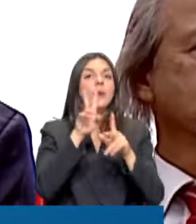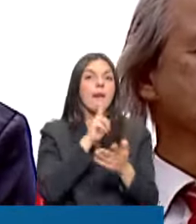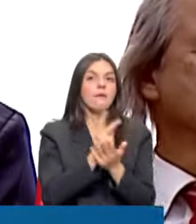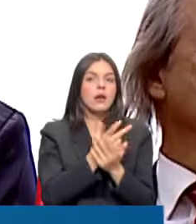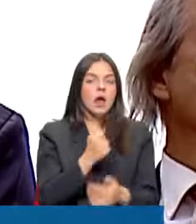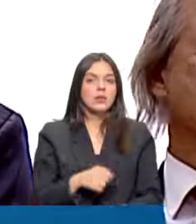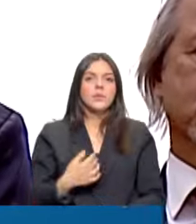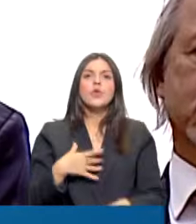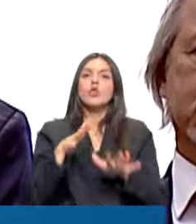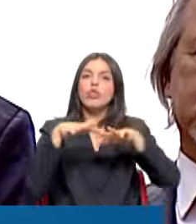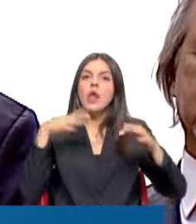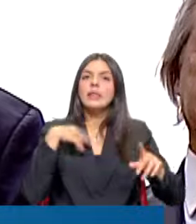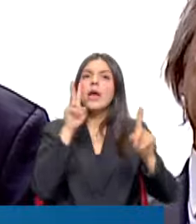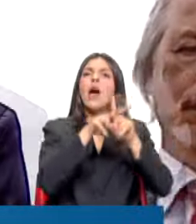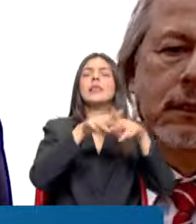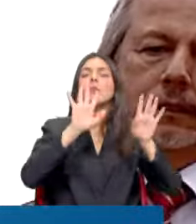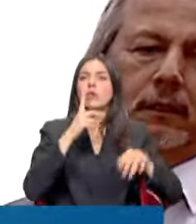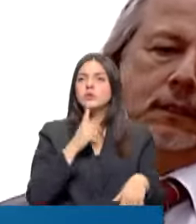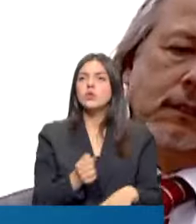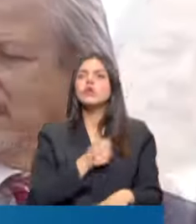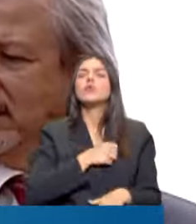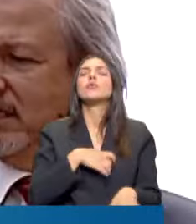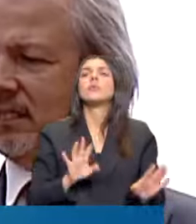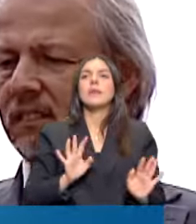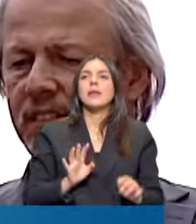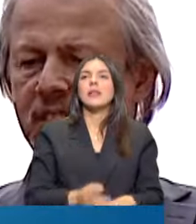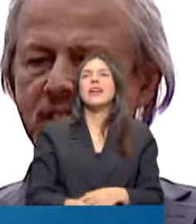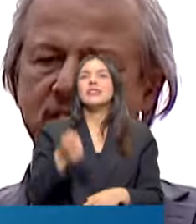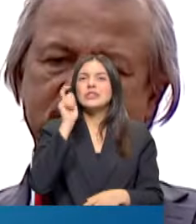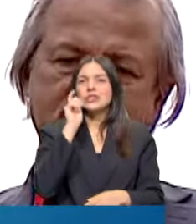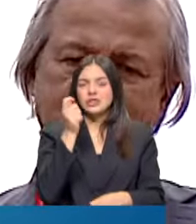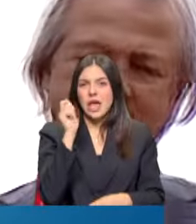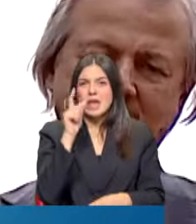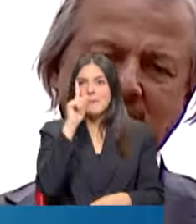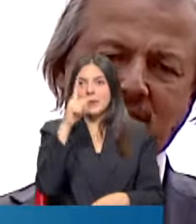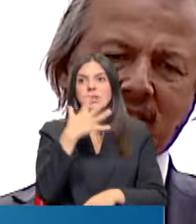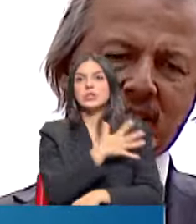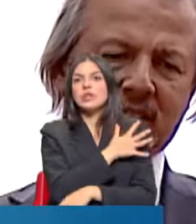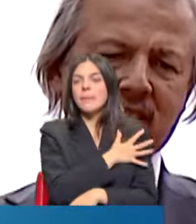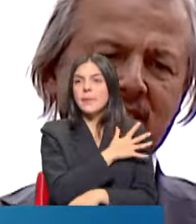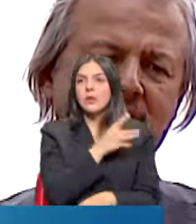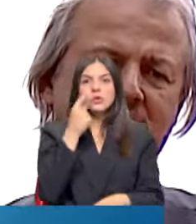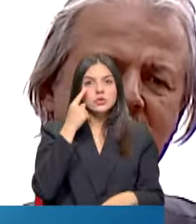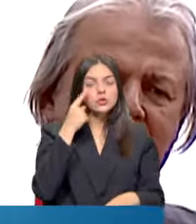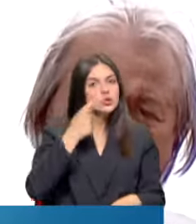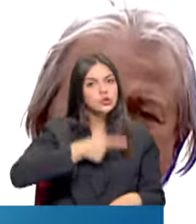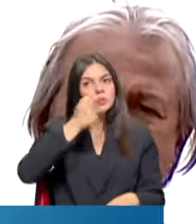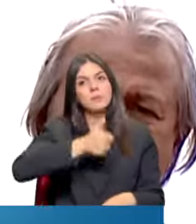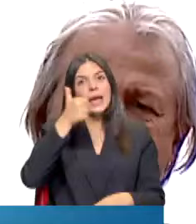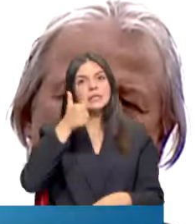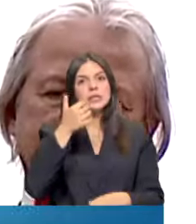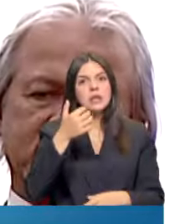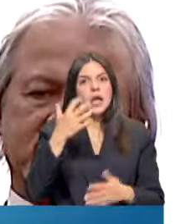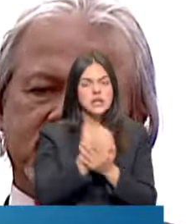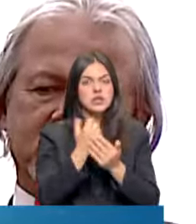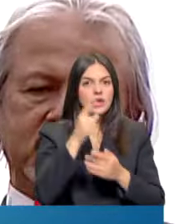Törene gitmiyoruz, katılmıyoruz diye üzülmeyin. Çankaya'da bir CHP'li Cumhurbaşkanı seçecek biz.